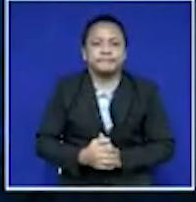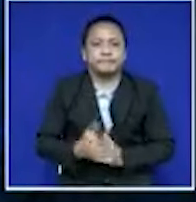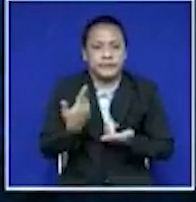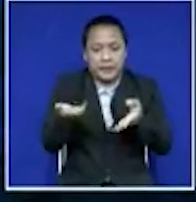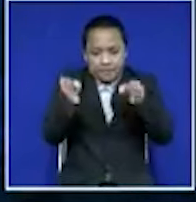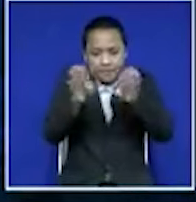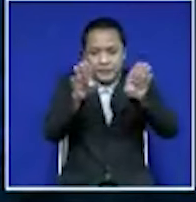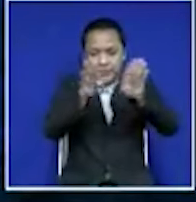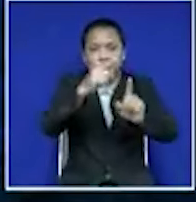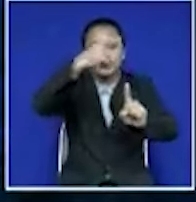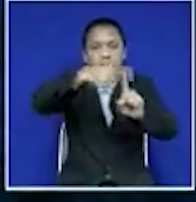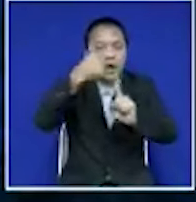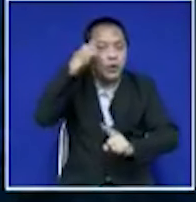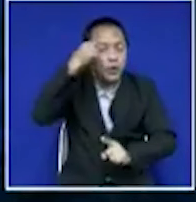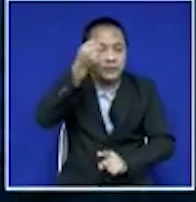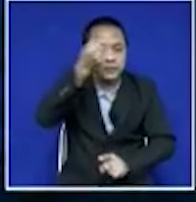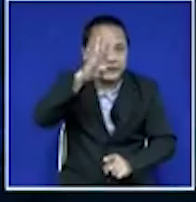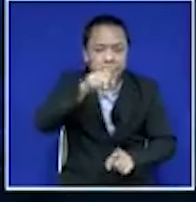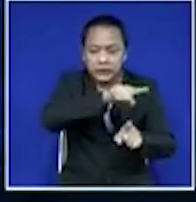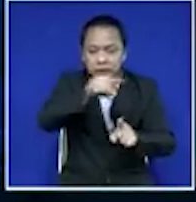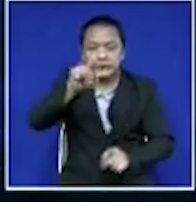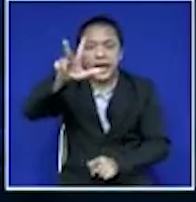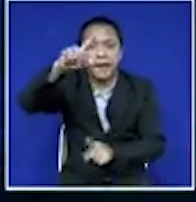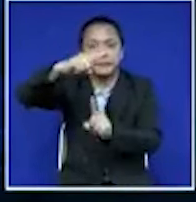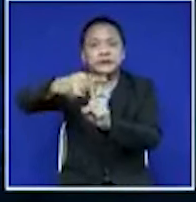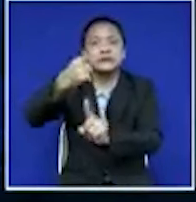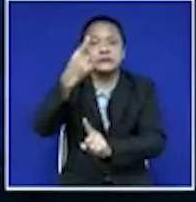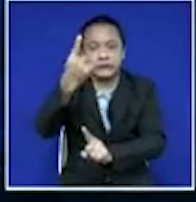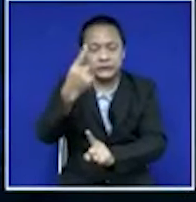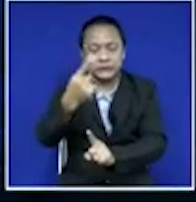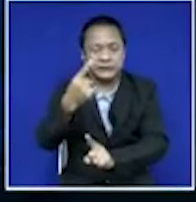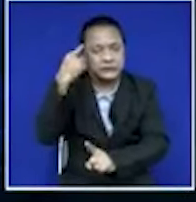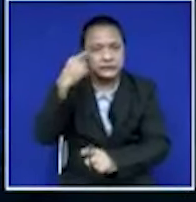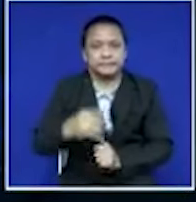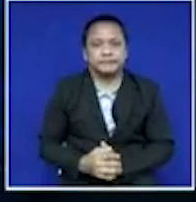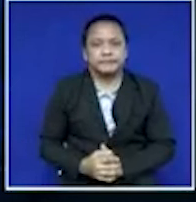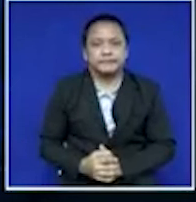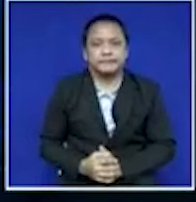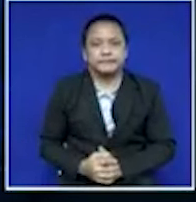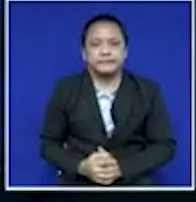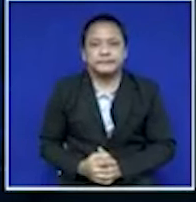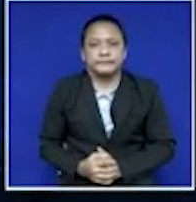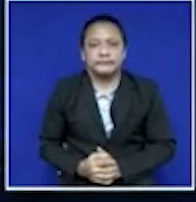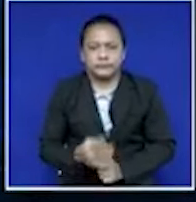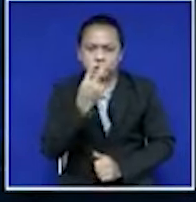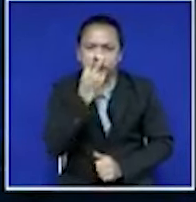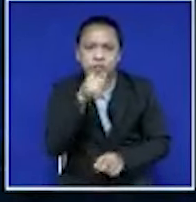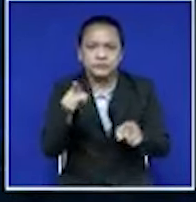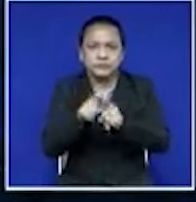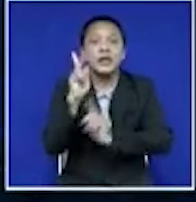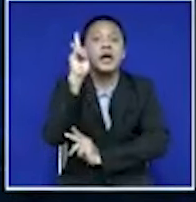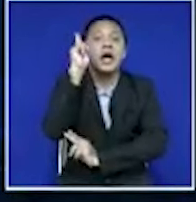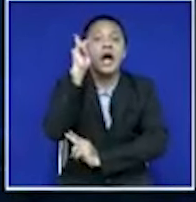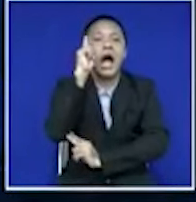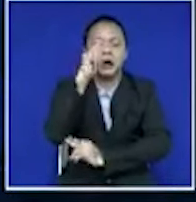ดสถานที่ชั่วคราว14วันถึง3มกราคมต่างๆผมคงไม่กล่าวทั้งหมดนะครับเพราะว่าผมเห็นว่าทางผู้สื่อข่า